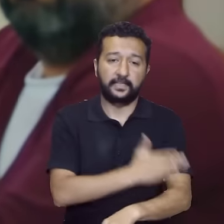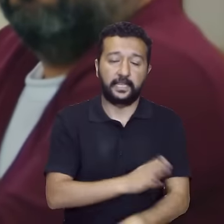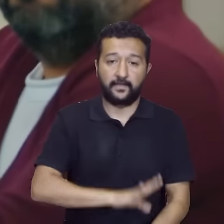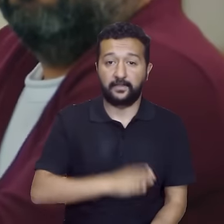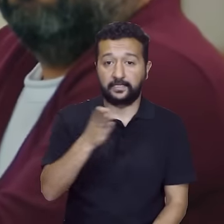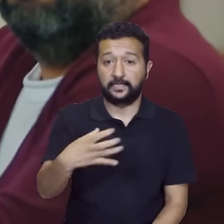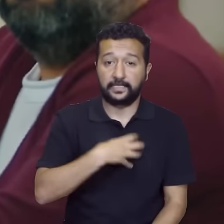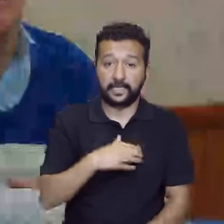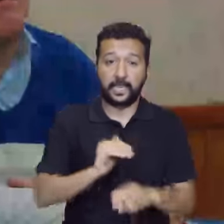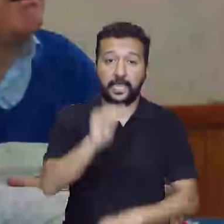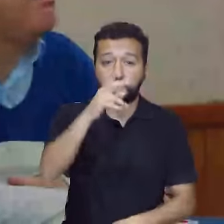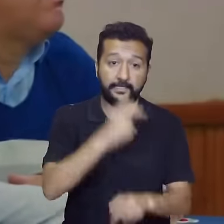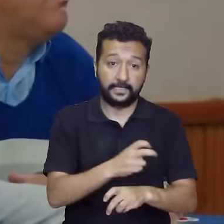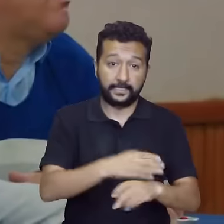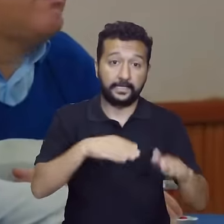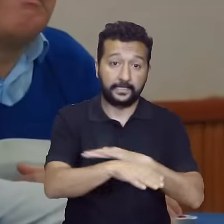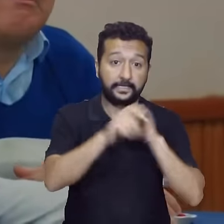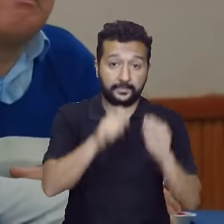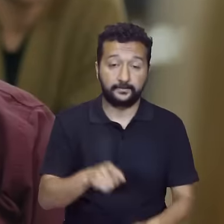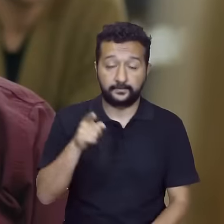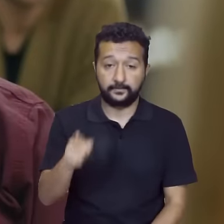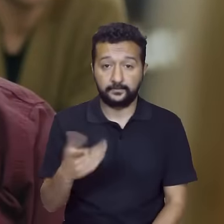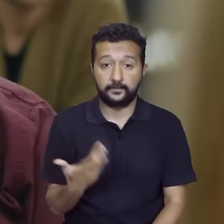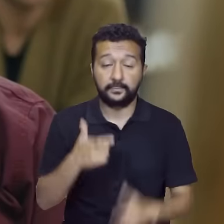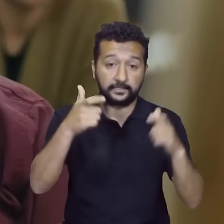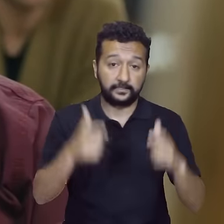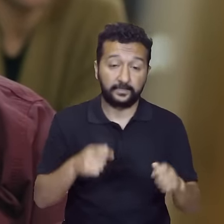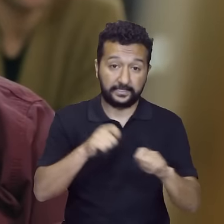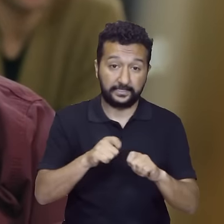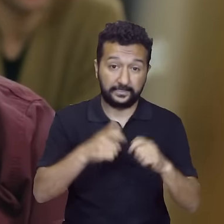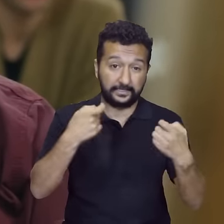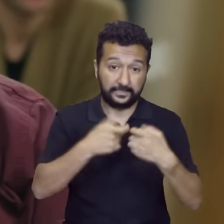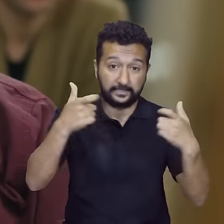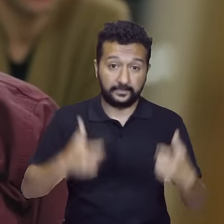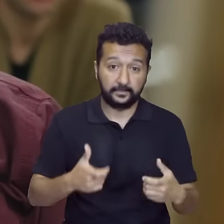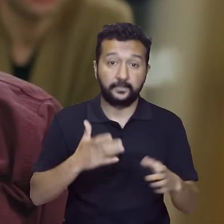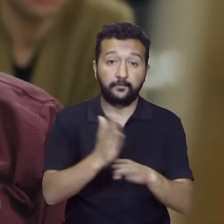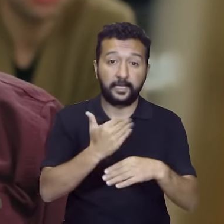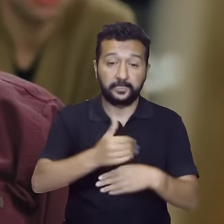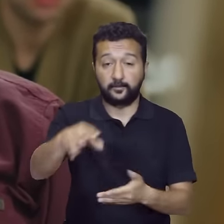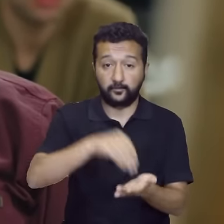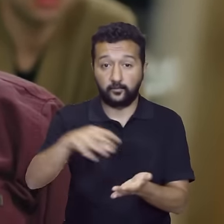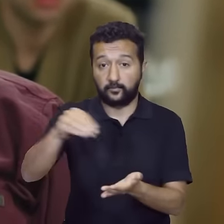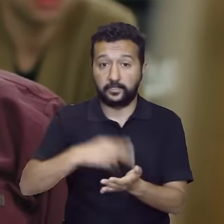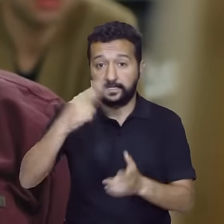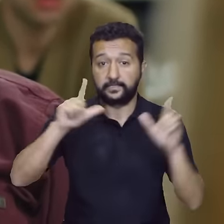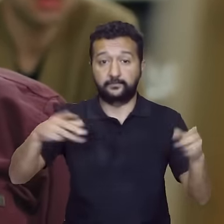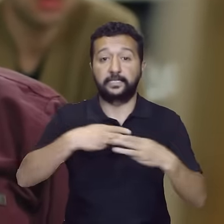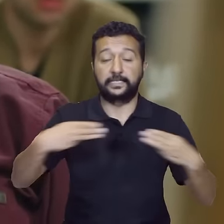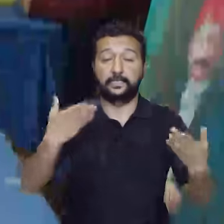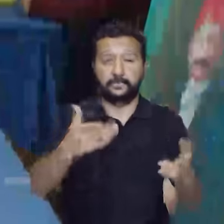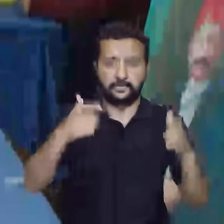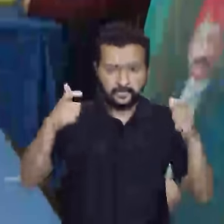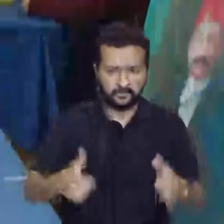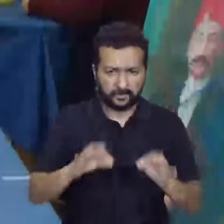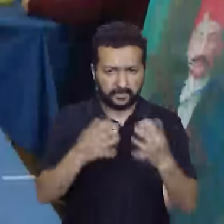evladının kendi hayatını tehlikeye atarak cephede parçalarını topladığı bir tablonun hikayesi.